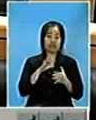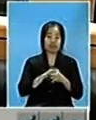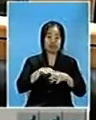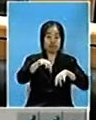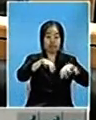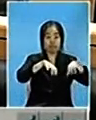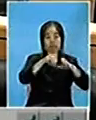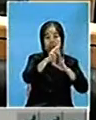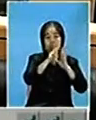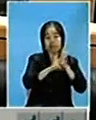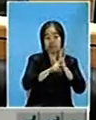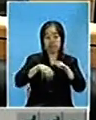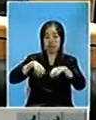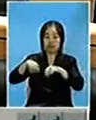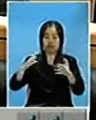ดียวกันครับ